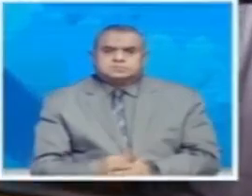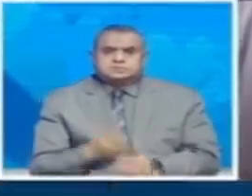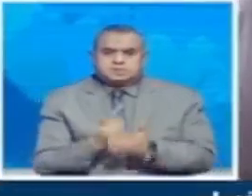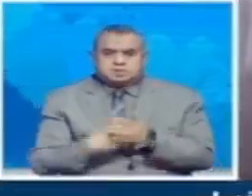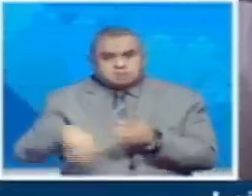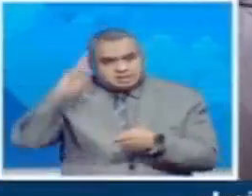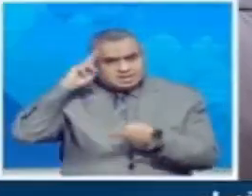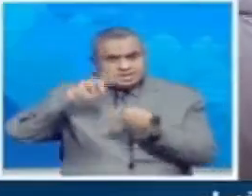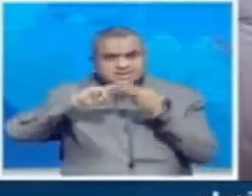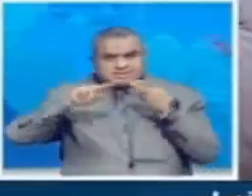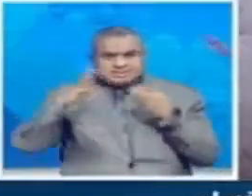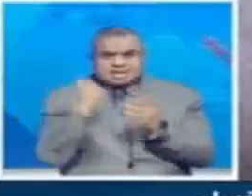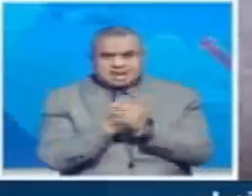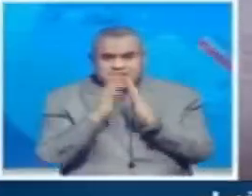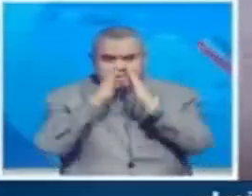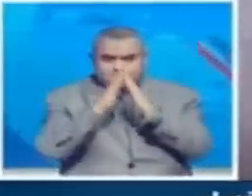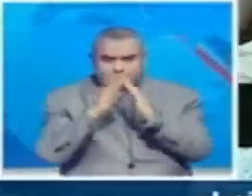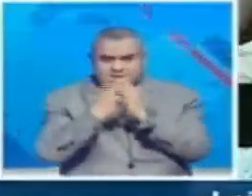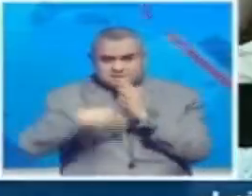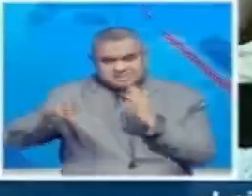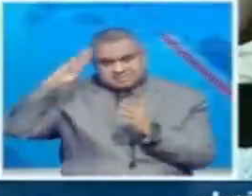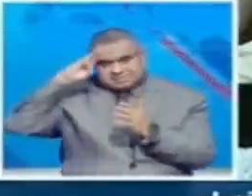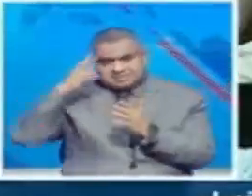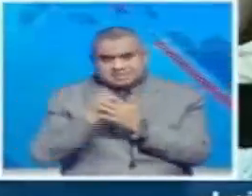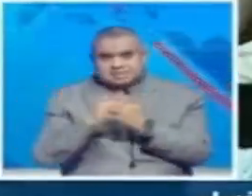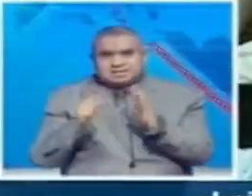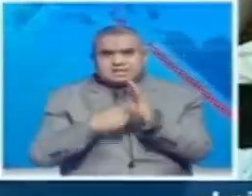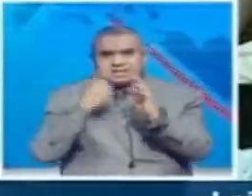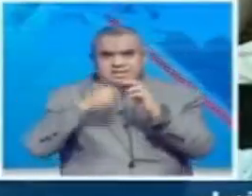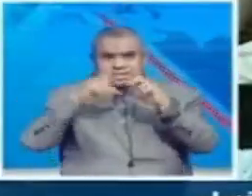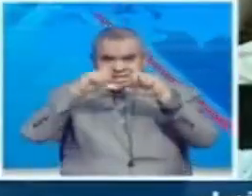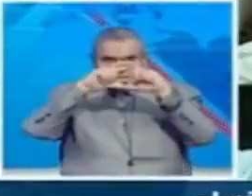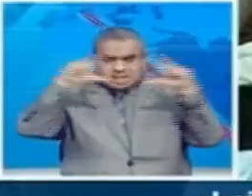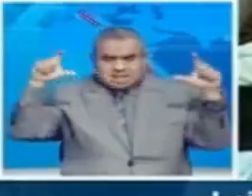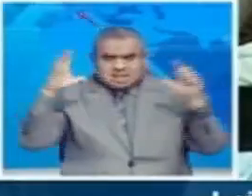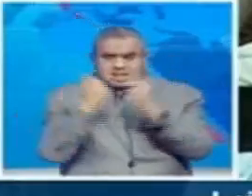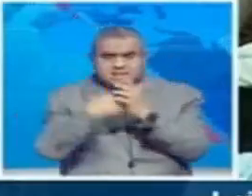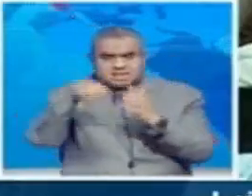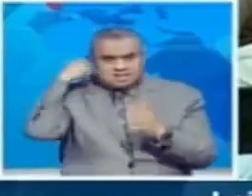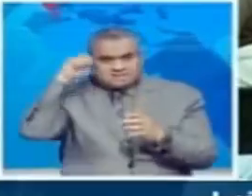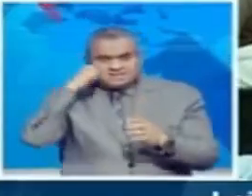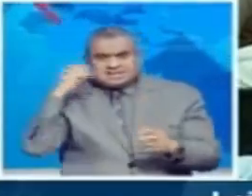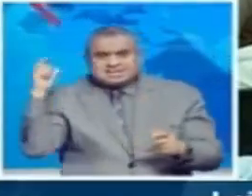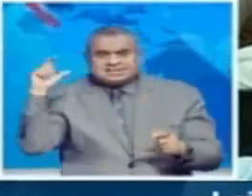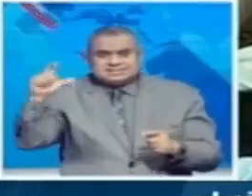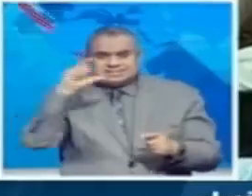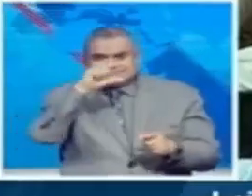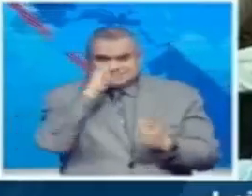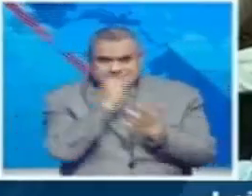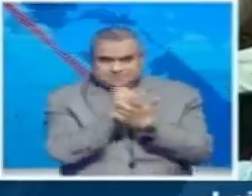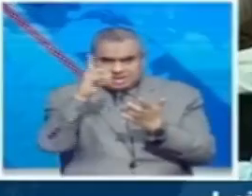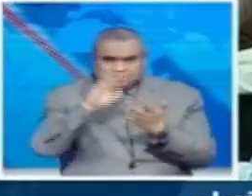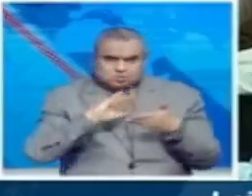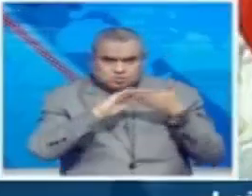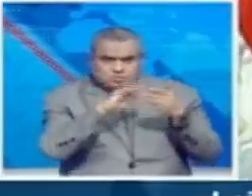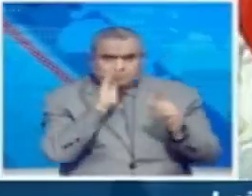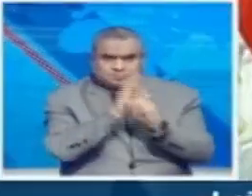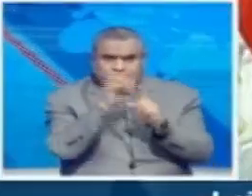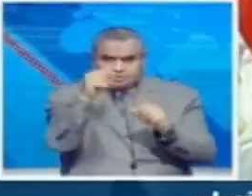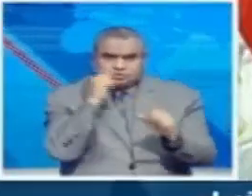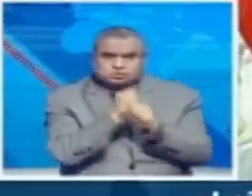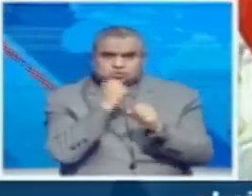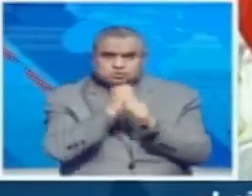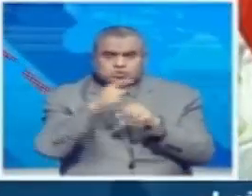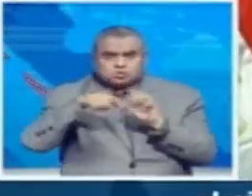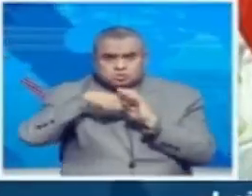بالسلام الجمهوري بدأ المؤتمر الصحفي الثاني للحملة الرسمية للمرشح الرئاسي عبد الفتاح السيسي للإعلان عن نشاطها